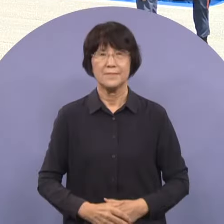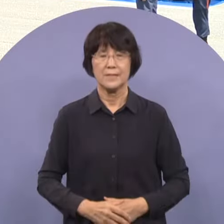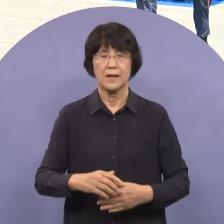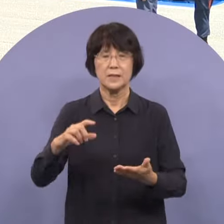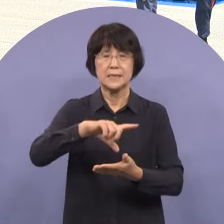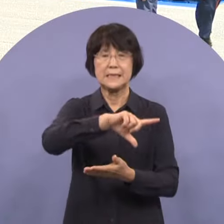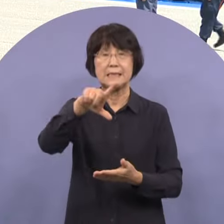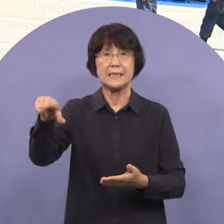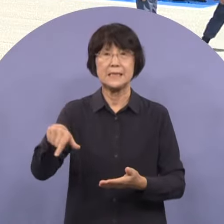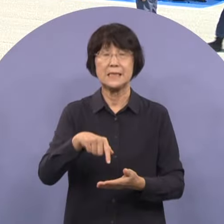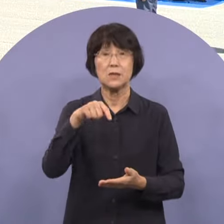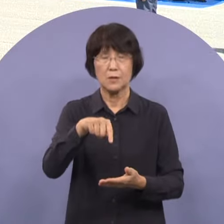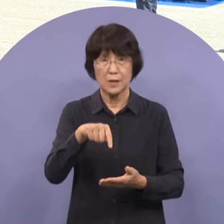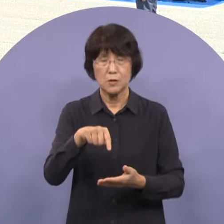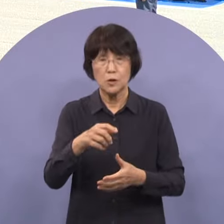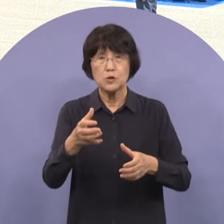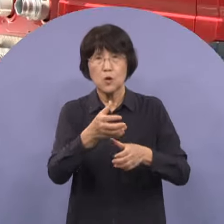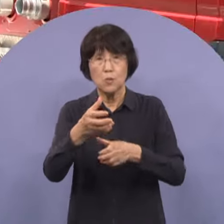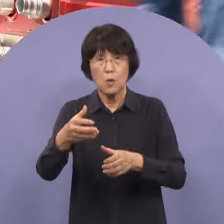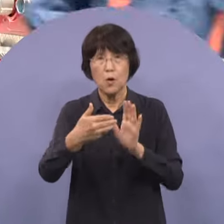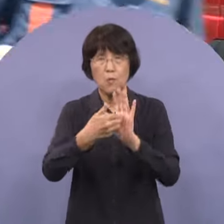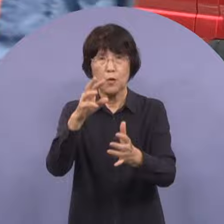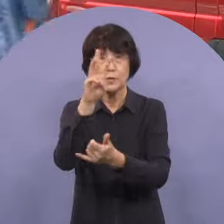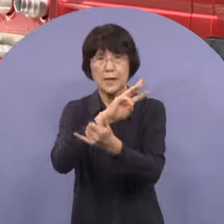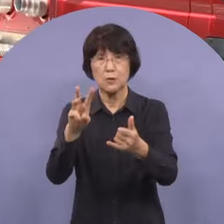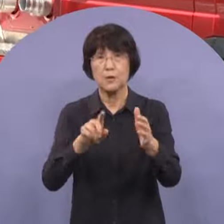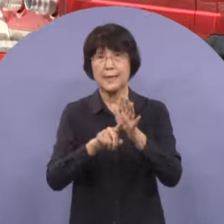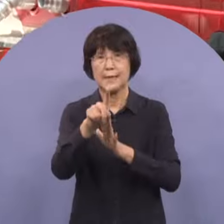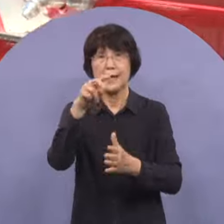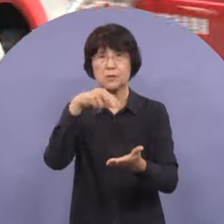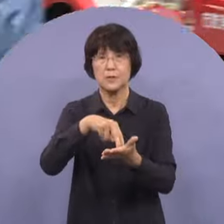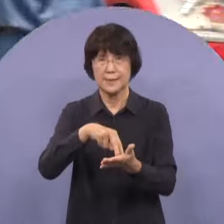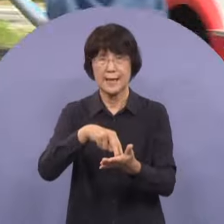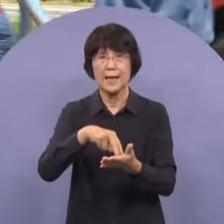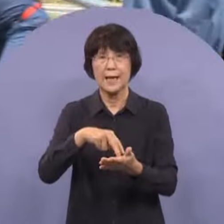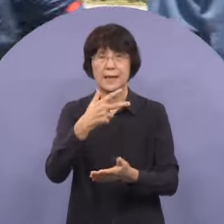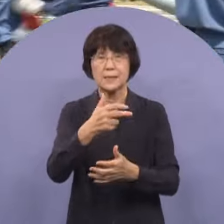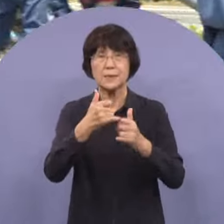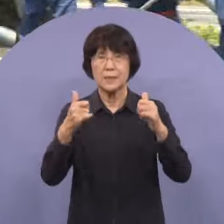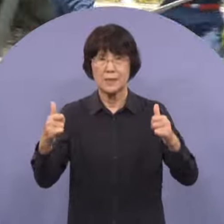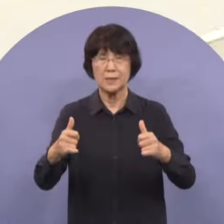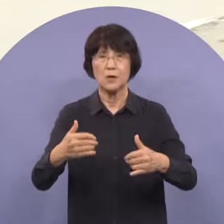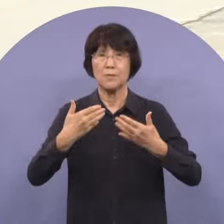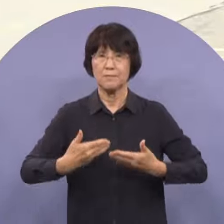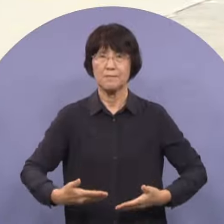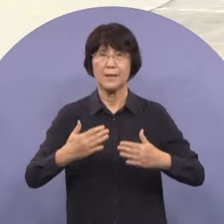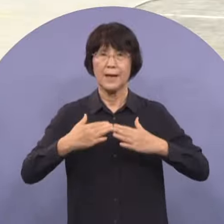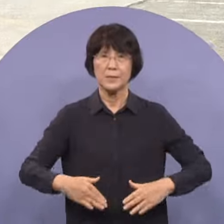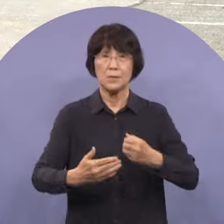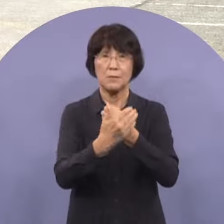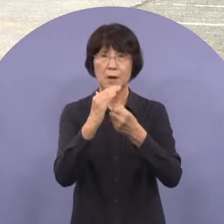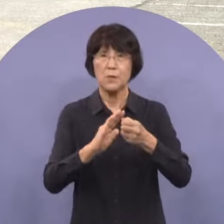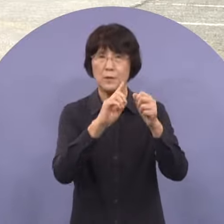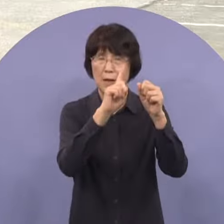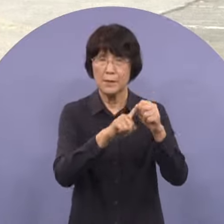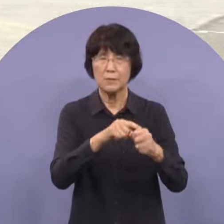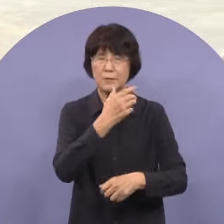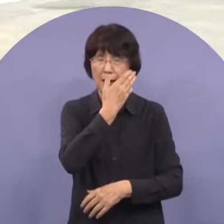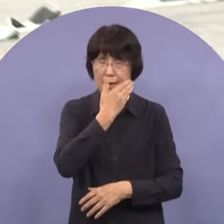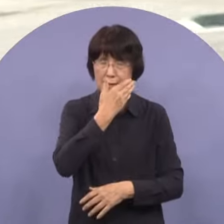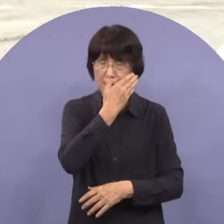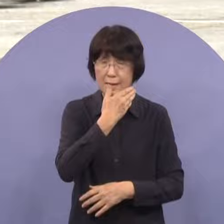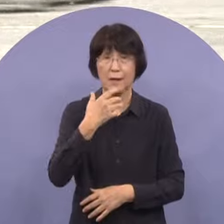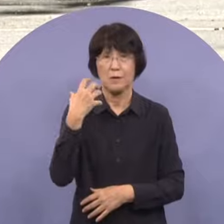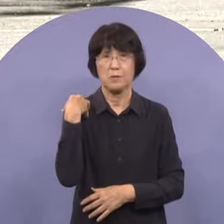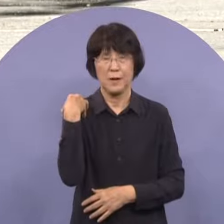地域における消防防災のリーダーとして市民の安全と安心を守るための重要な役割